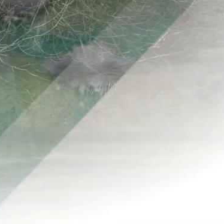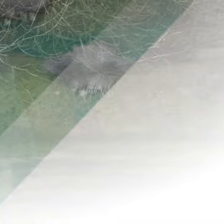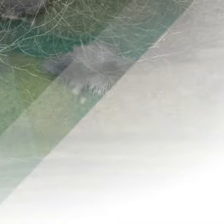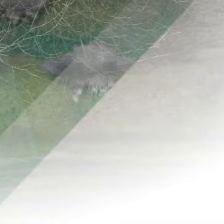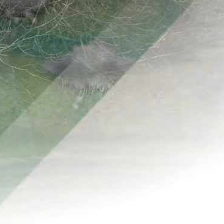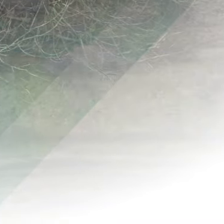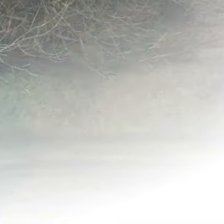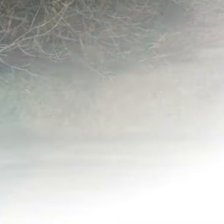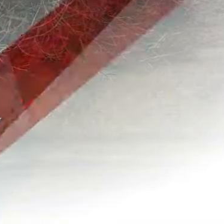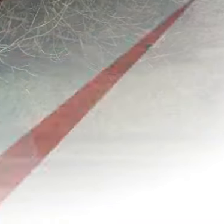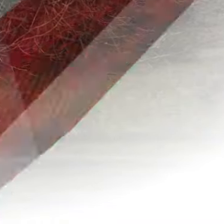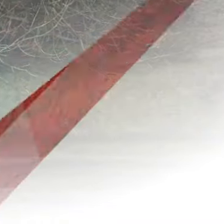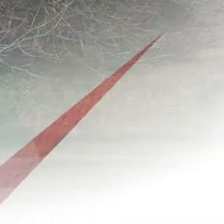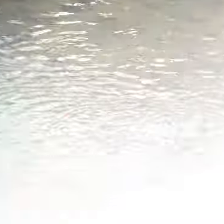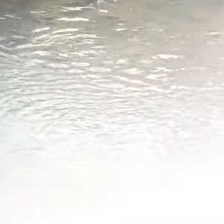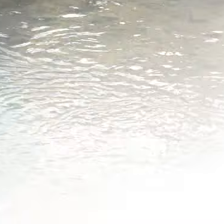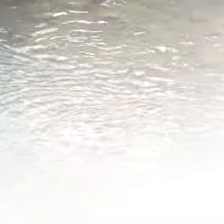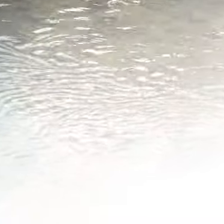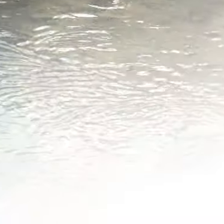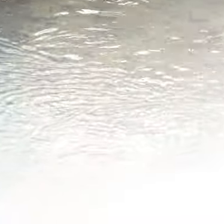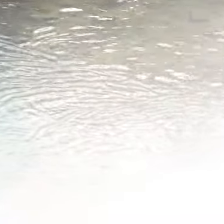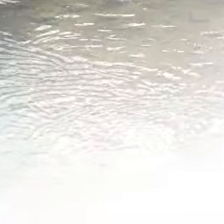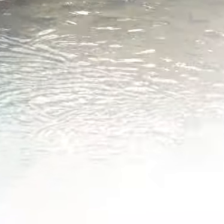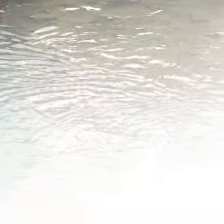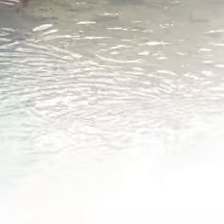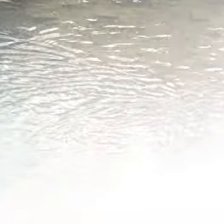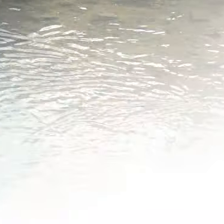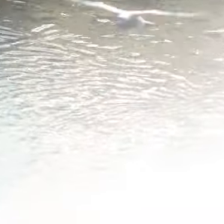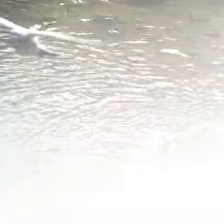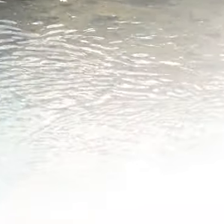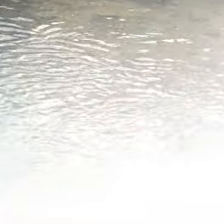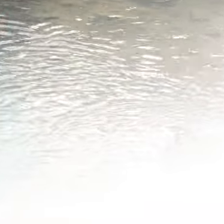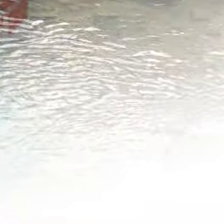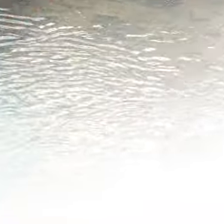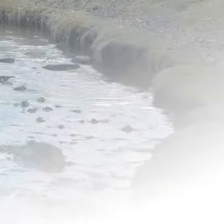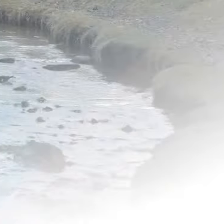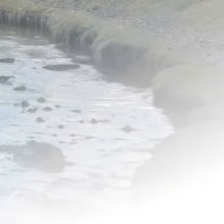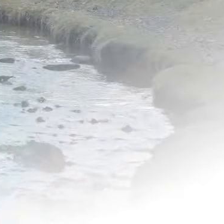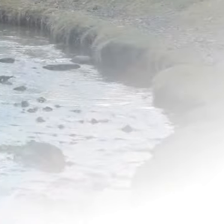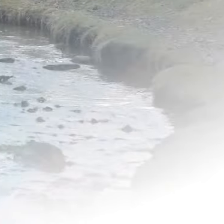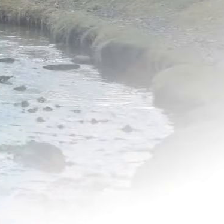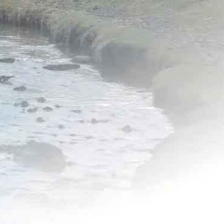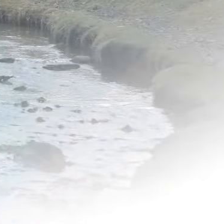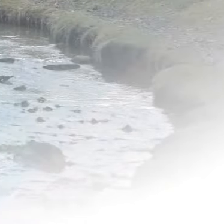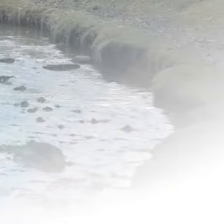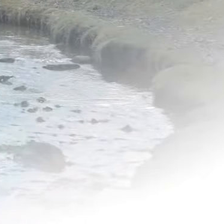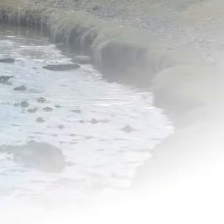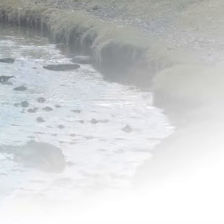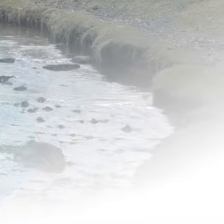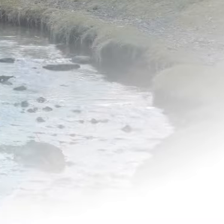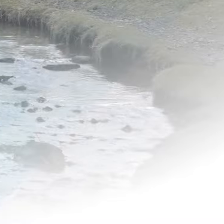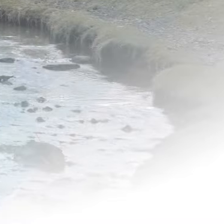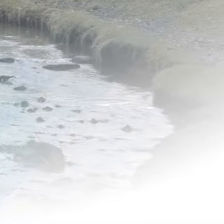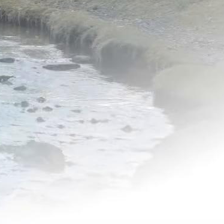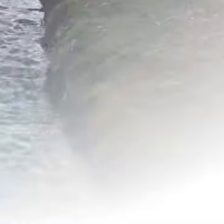і не пачынаць новых, асабліва рызыкоўных спраў. Праца ў гэты дзень будзе малаэфектыўнай, лепш правесці час за добрай